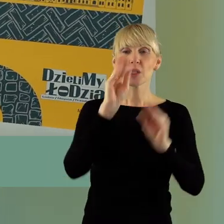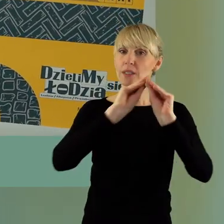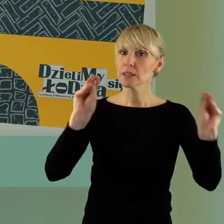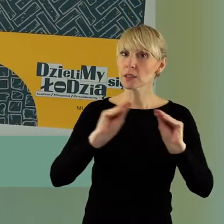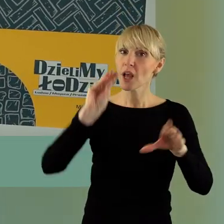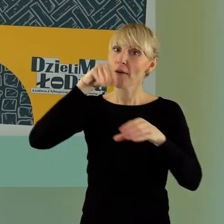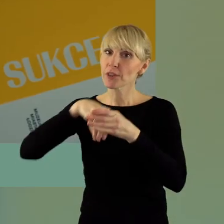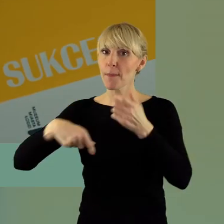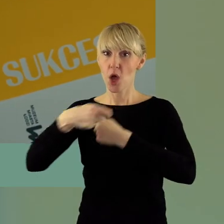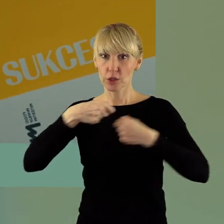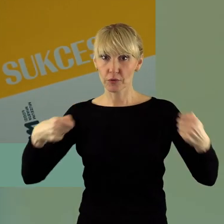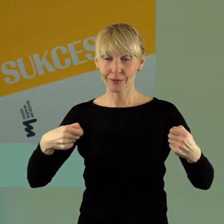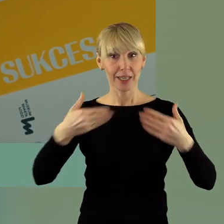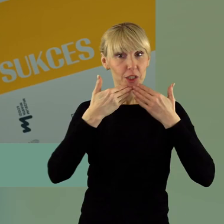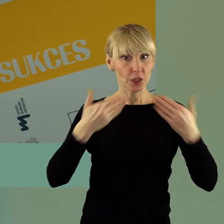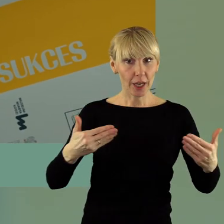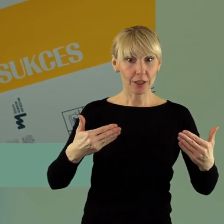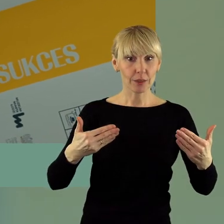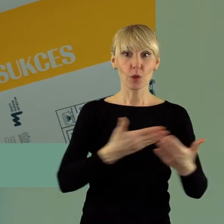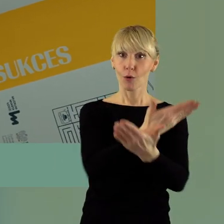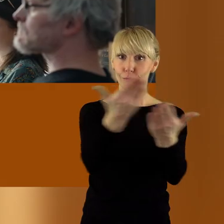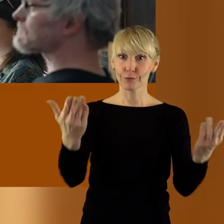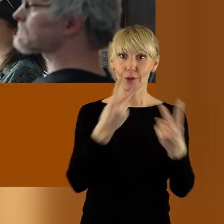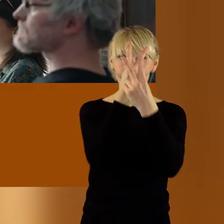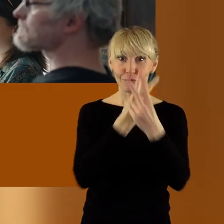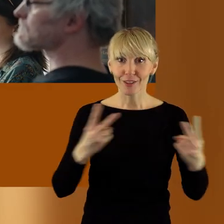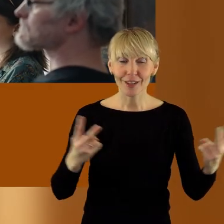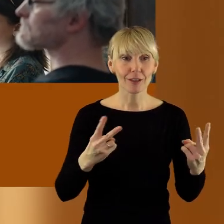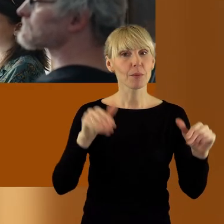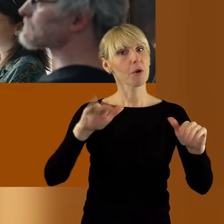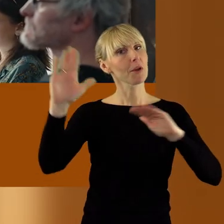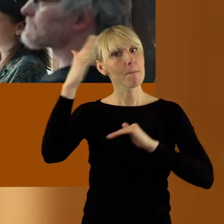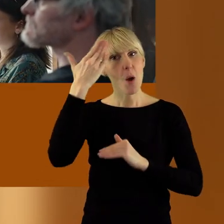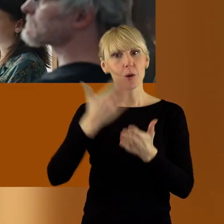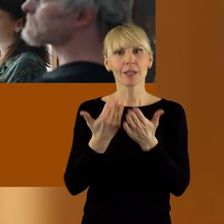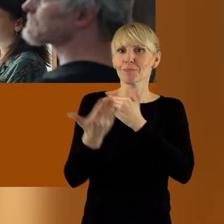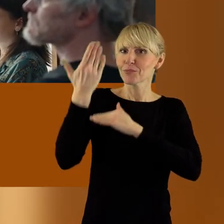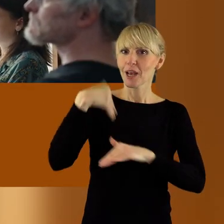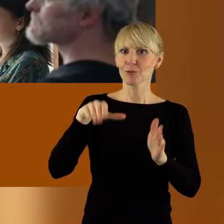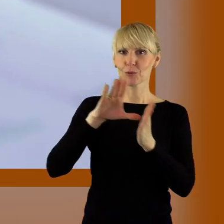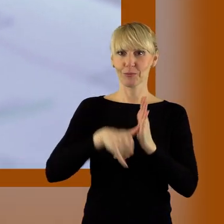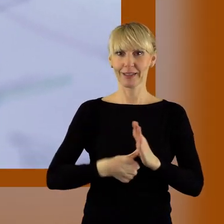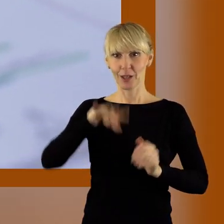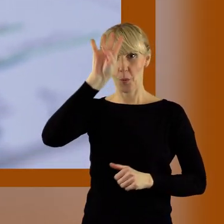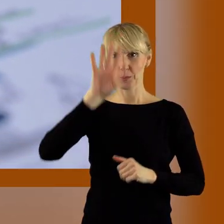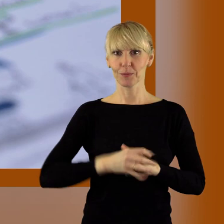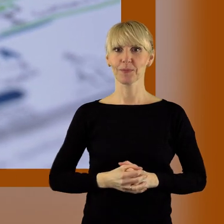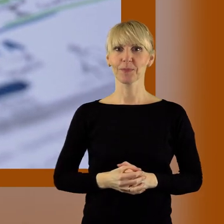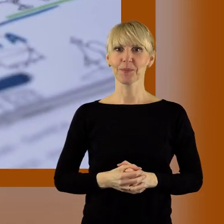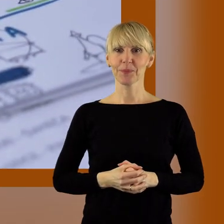dzięki którym naprawdę wszyscy nasi zwiedzający mogli poznać przeszłość miasta.